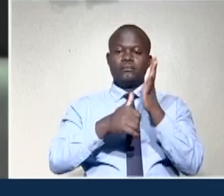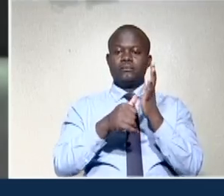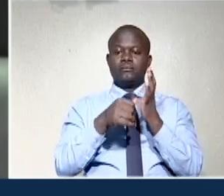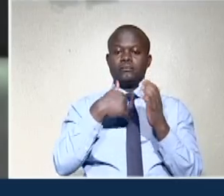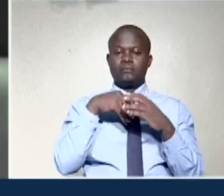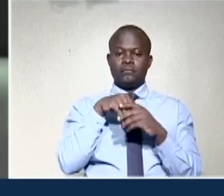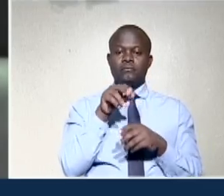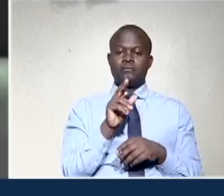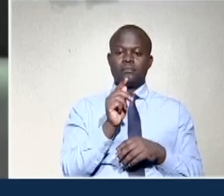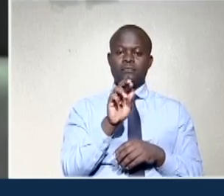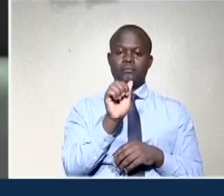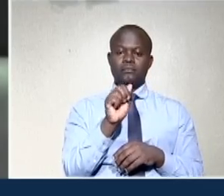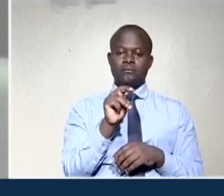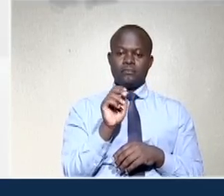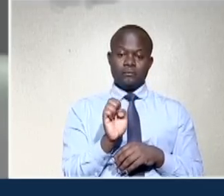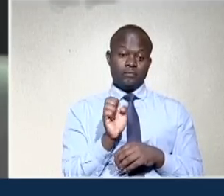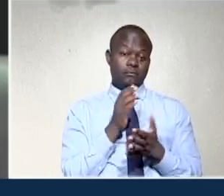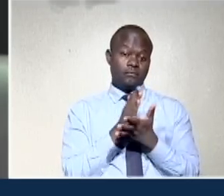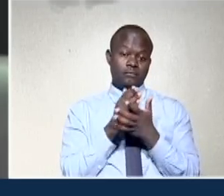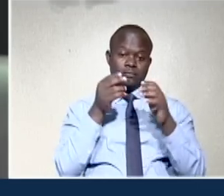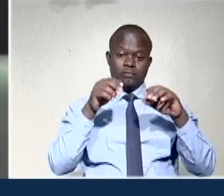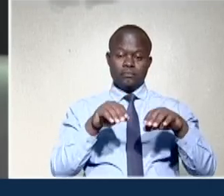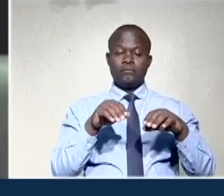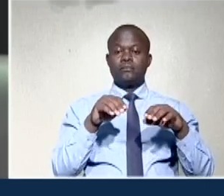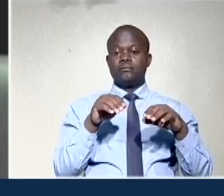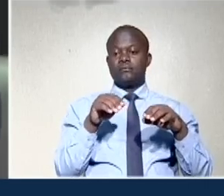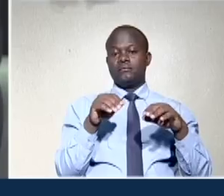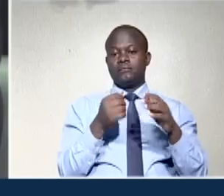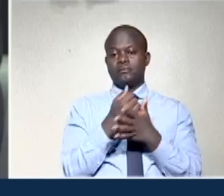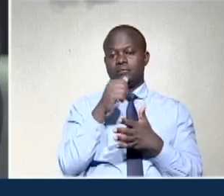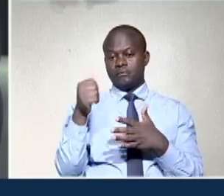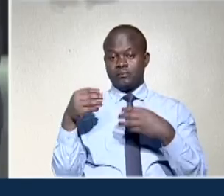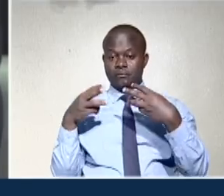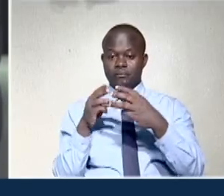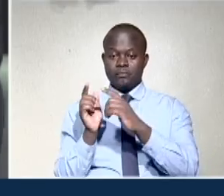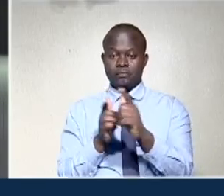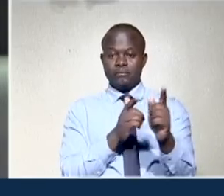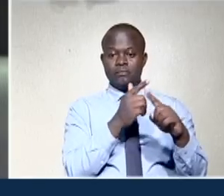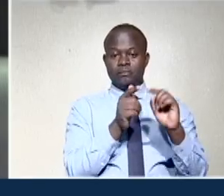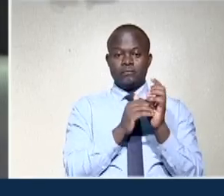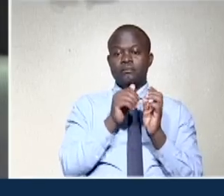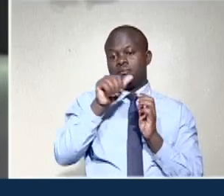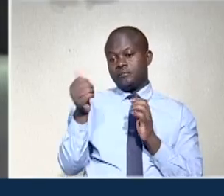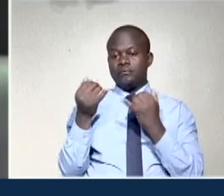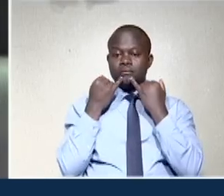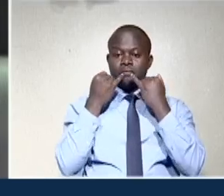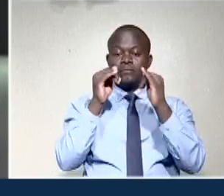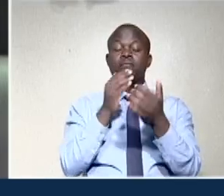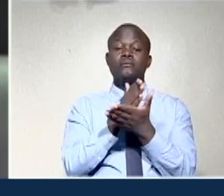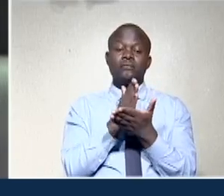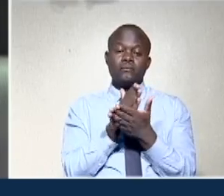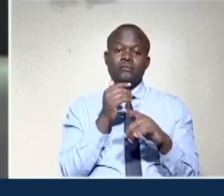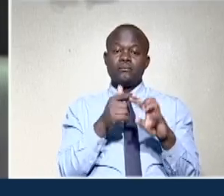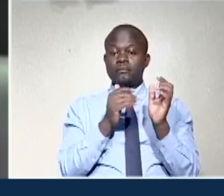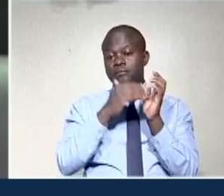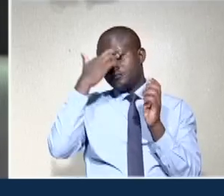muri Ukraine. Yego, habayeho gutera ikindi gihugu, ariko undi akakubwira ati nibyo, ariko